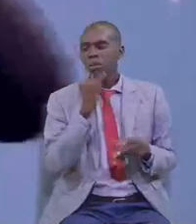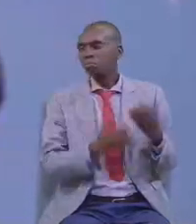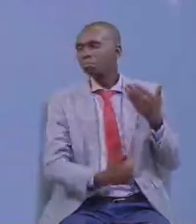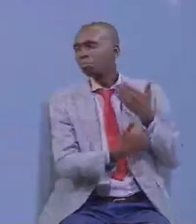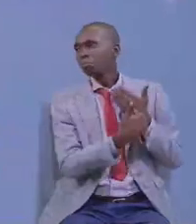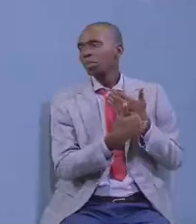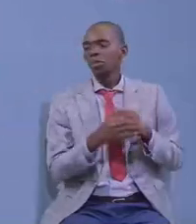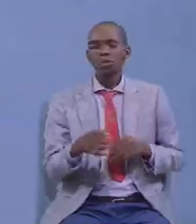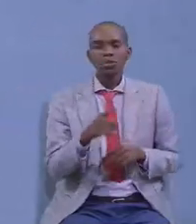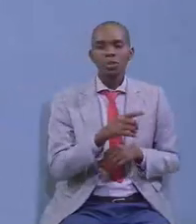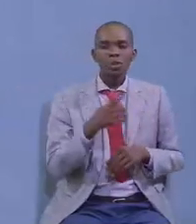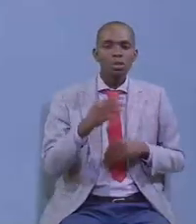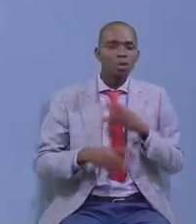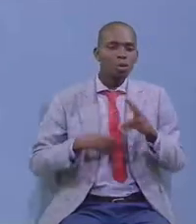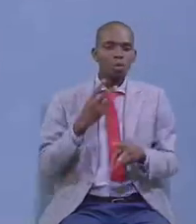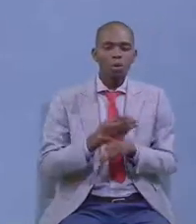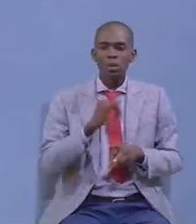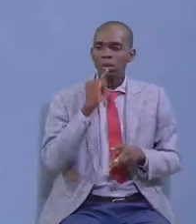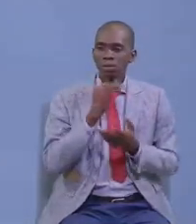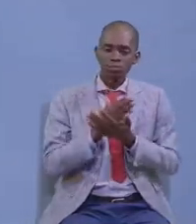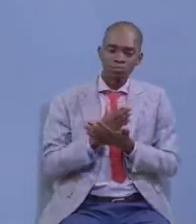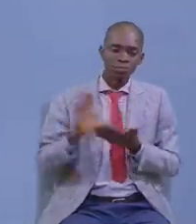Le monde est éloigné de toi.